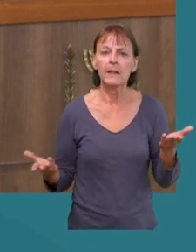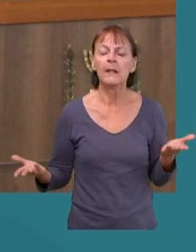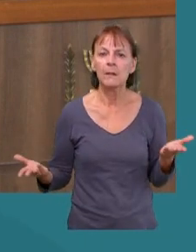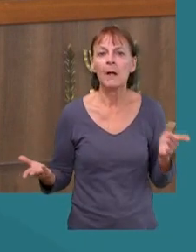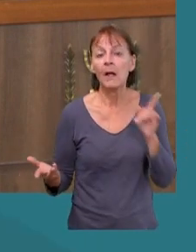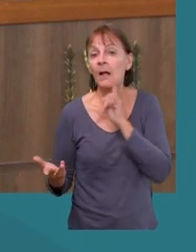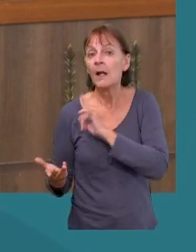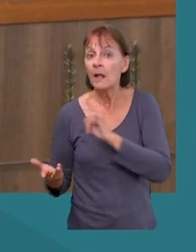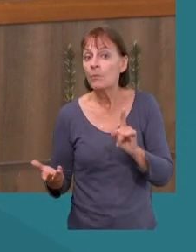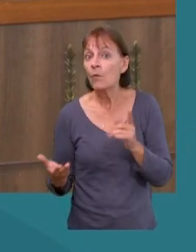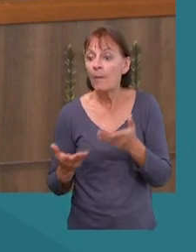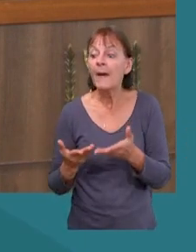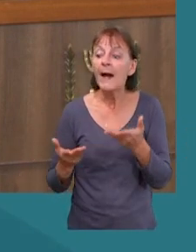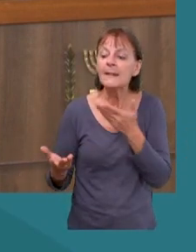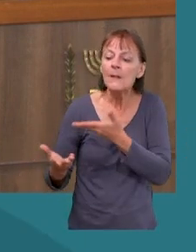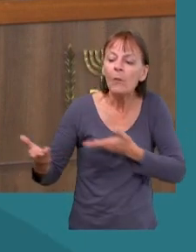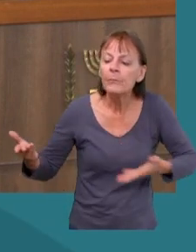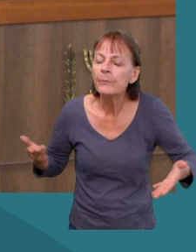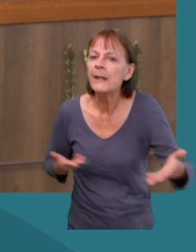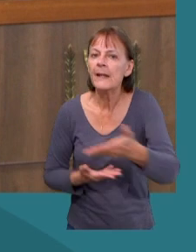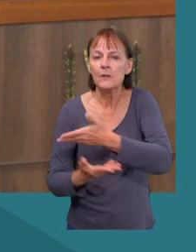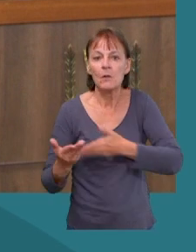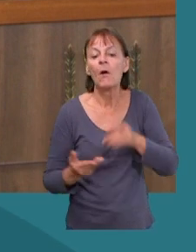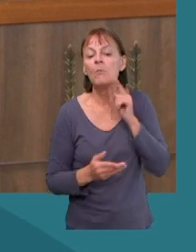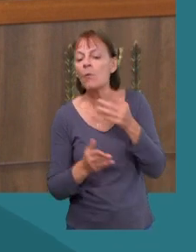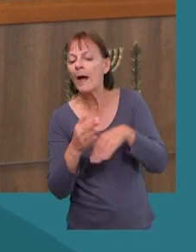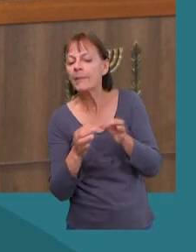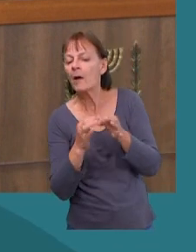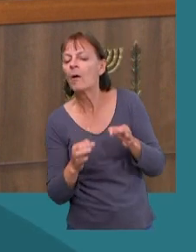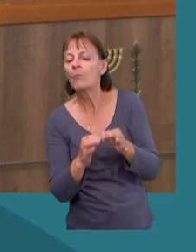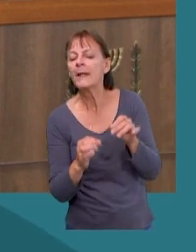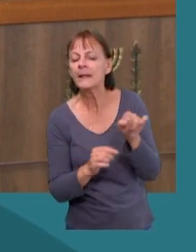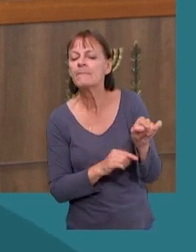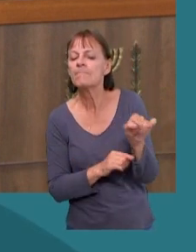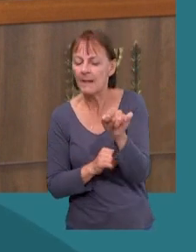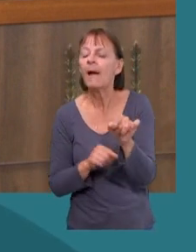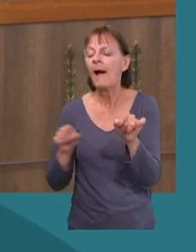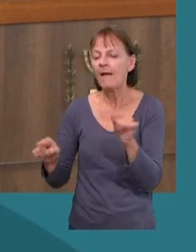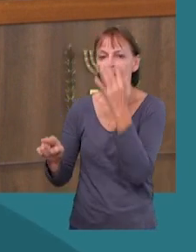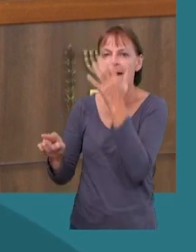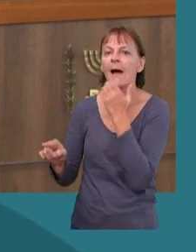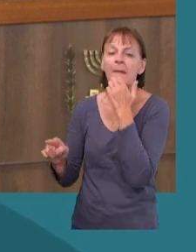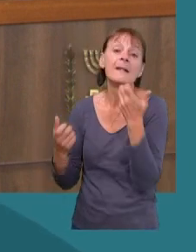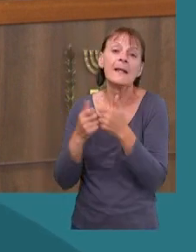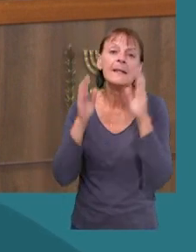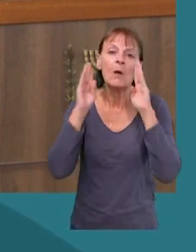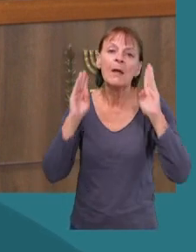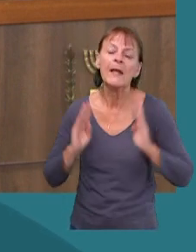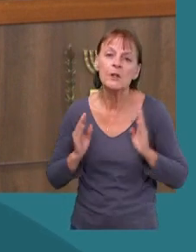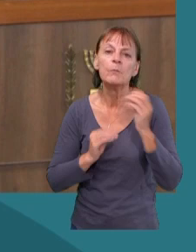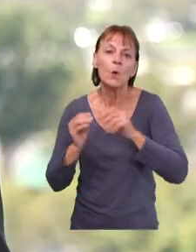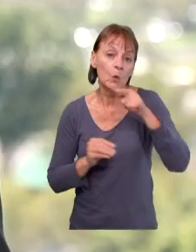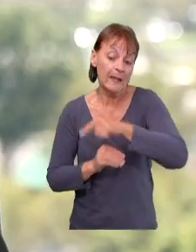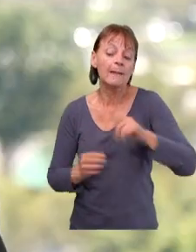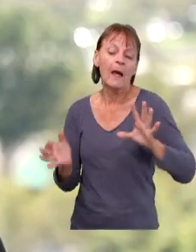d'ouvrir des canaux de communication. On sait que certains de ces pays ont des relations avec le Hamas, c'est notamment le cas de l'Égypte ou du Qatar. Et pendant